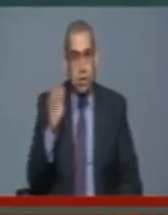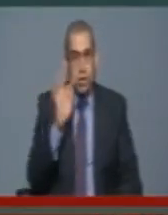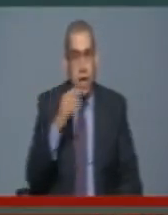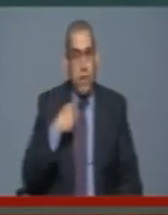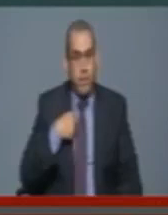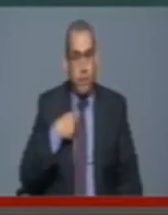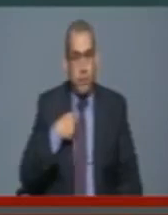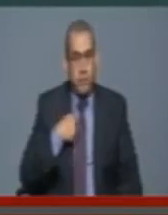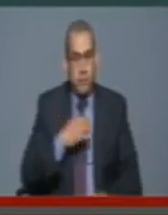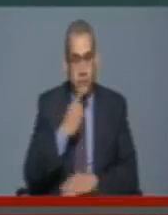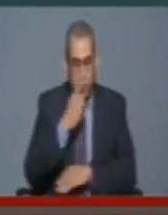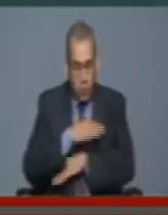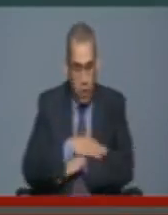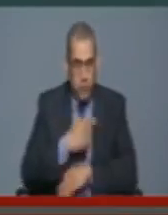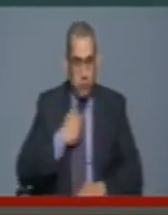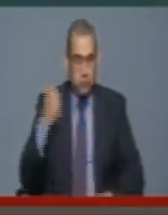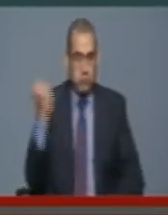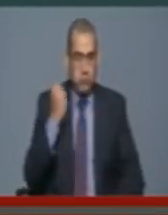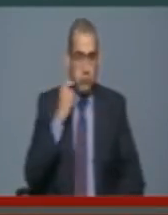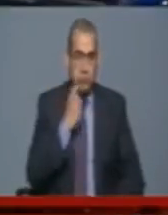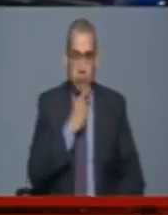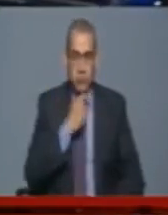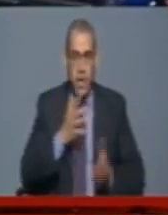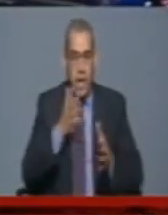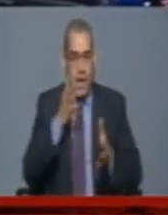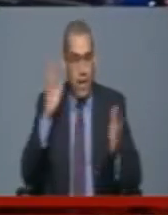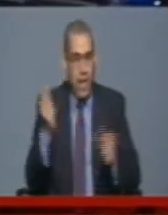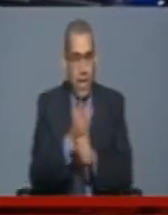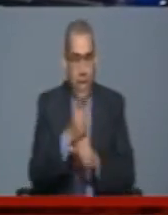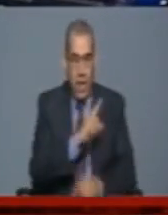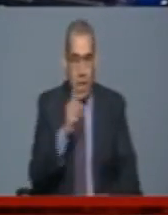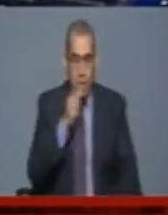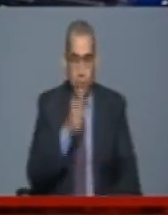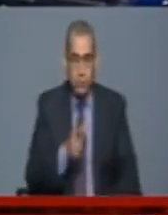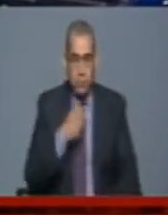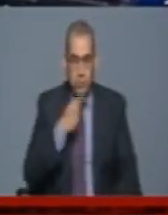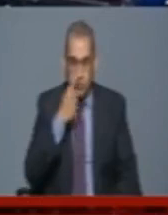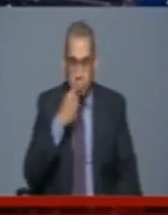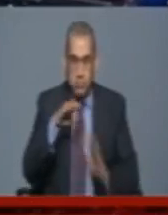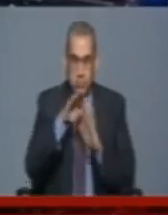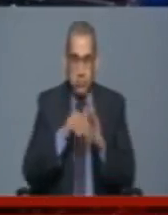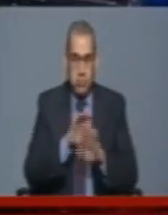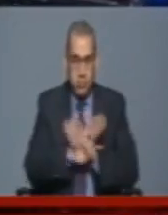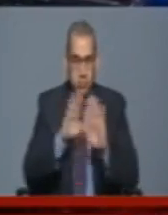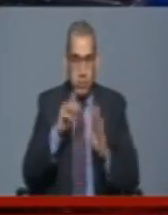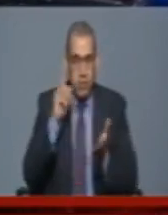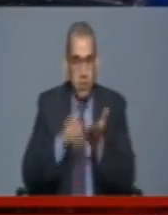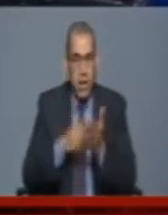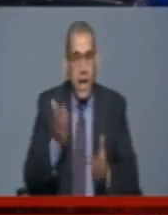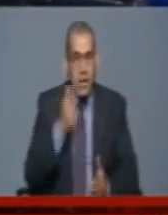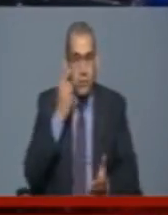يحترم الجرأة من غير تهور نقدر الحسم وما عندناش